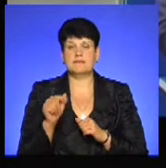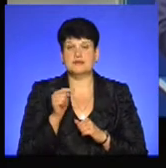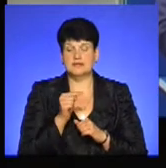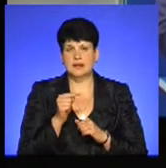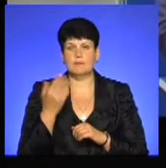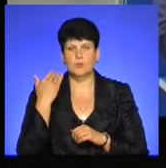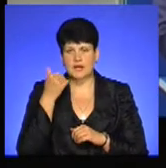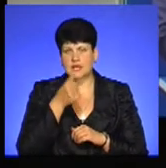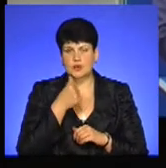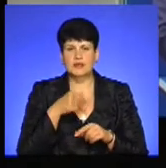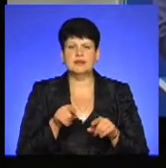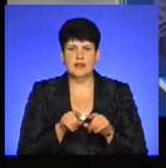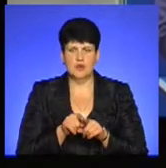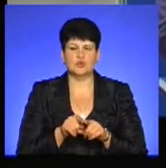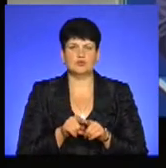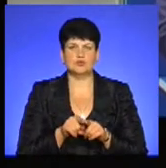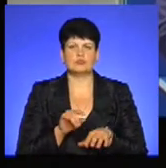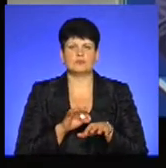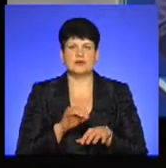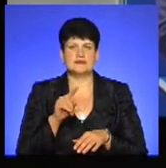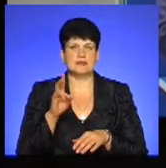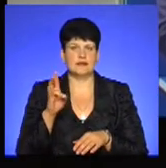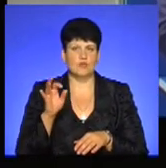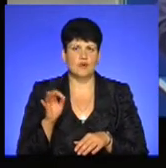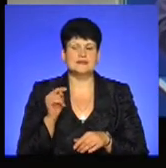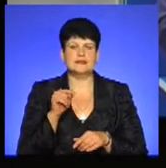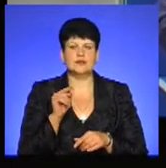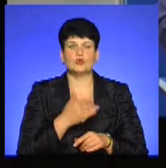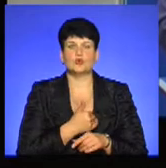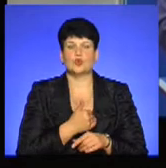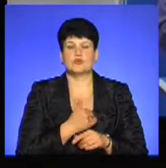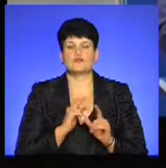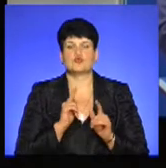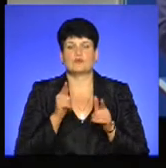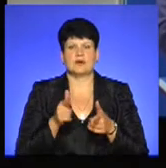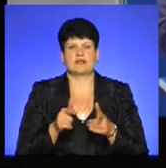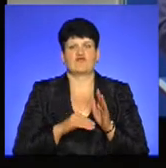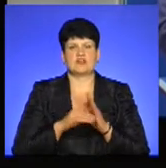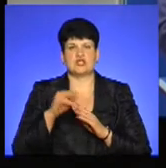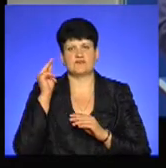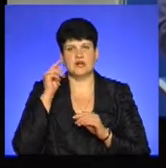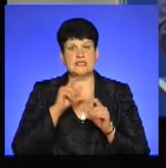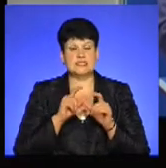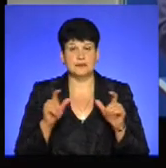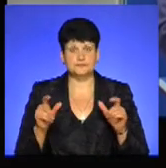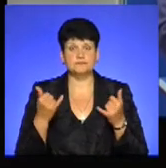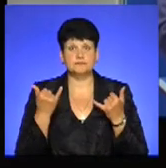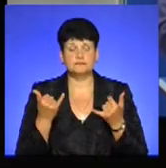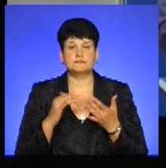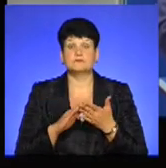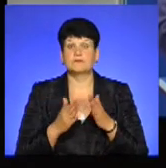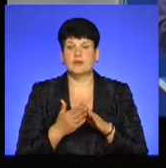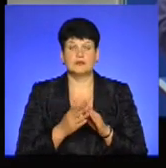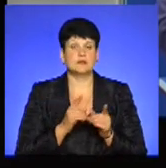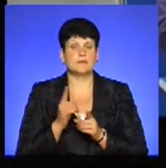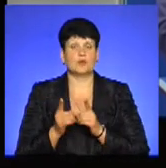роки також проходили ЗНО, але це ті, хто бажали вступати до вищих навчальних закладів. Зараз ситуація